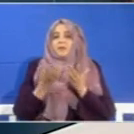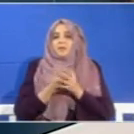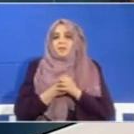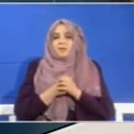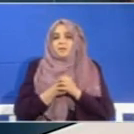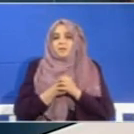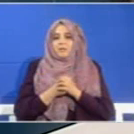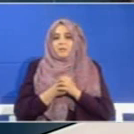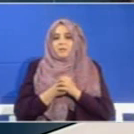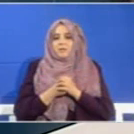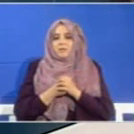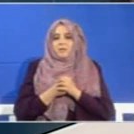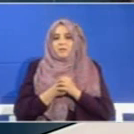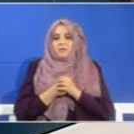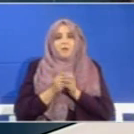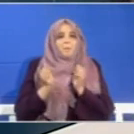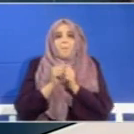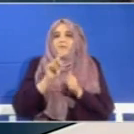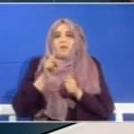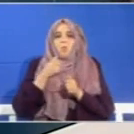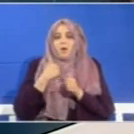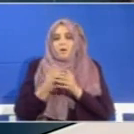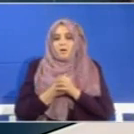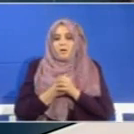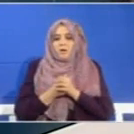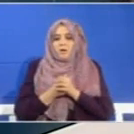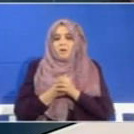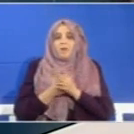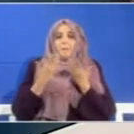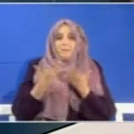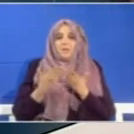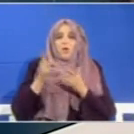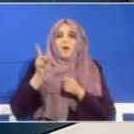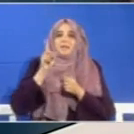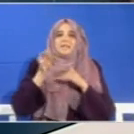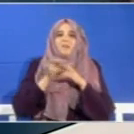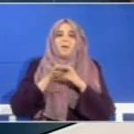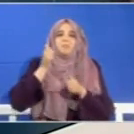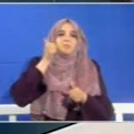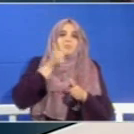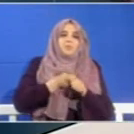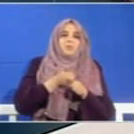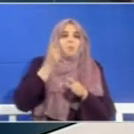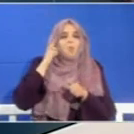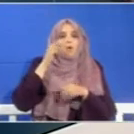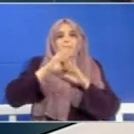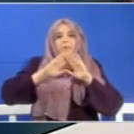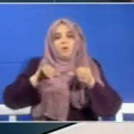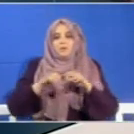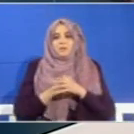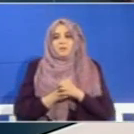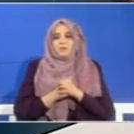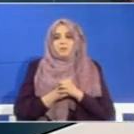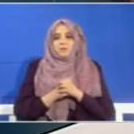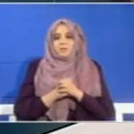مطلقة؟ لا لا ما راهيش معايا، رفعت عليها قضية طلاق. رفعت عليها قضية طلاق مدة 10 أشهر، أنا نسكن